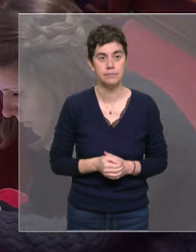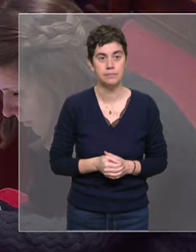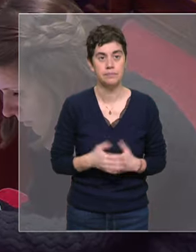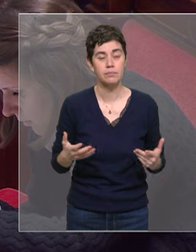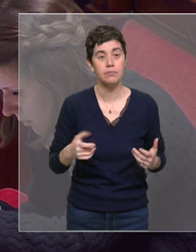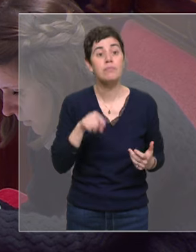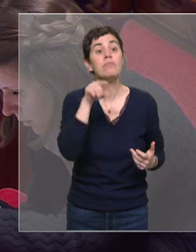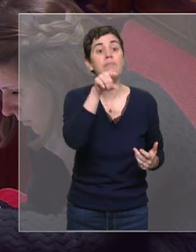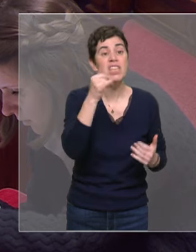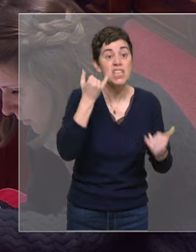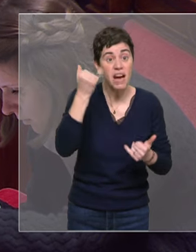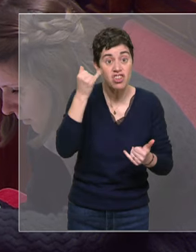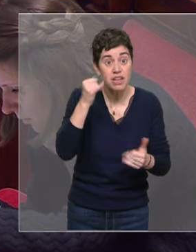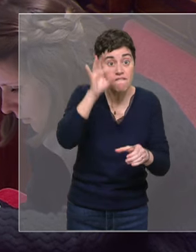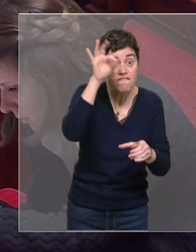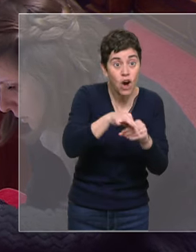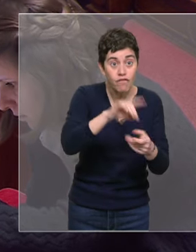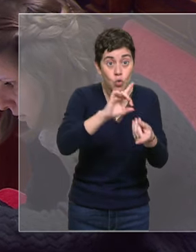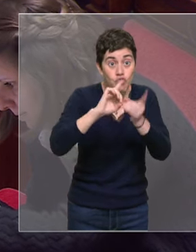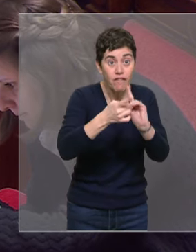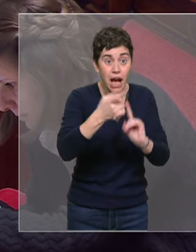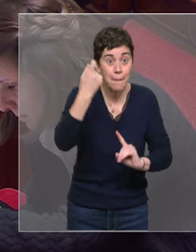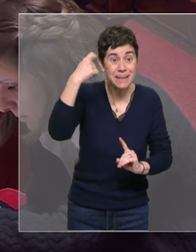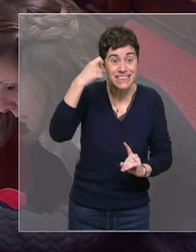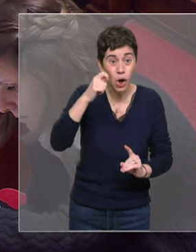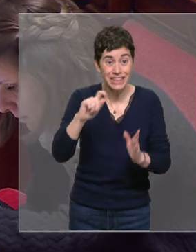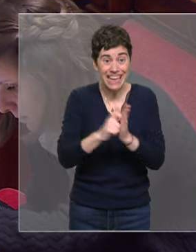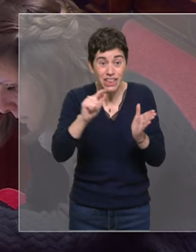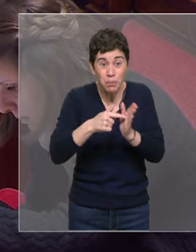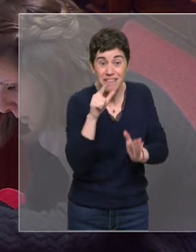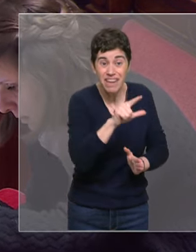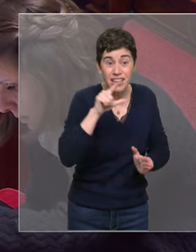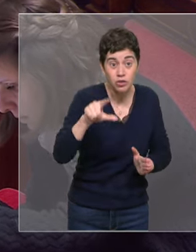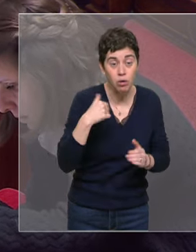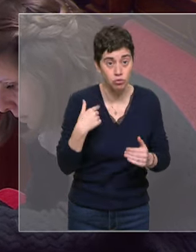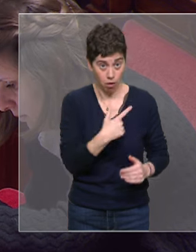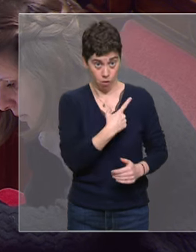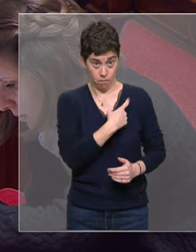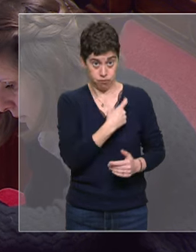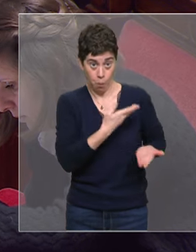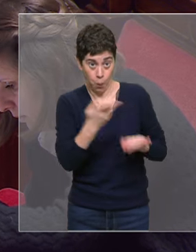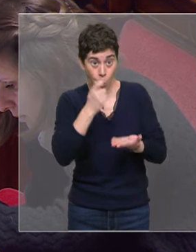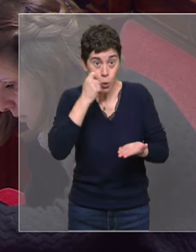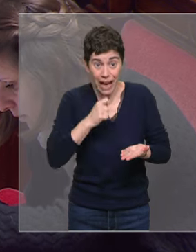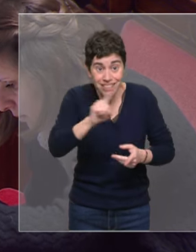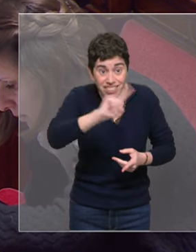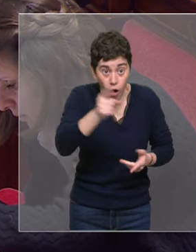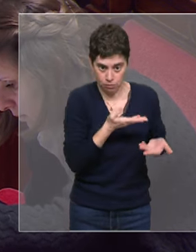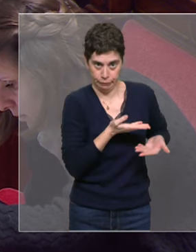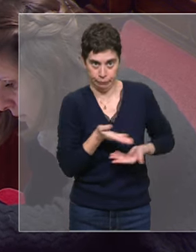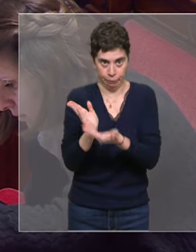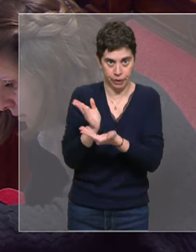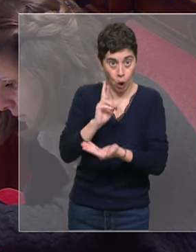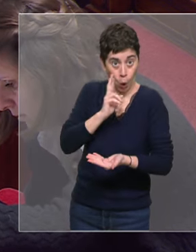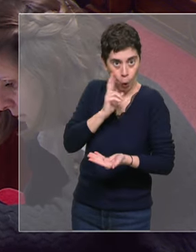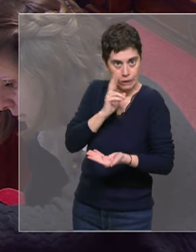Si vous aviez été élu, si vous aviez été élu en 2022, Madame Le Pen, on ne serait pas en train de fournir des armes aux Ukrainiens pour se défendre, on serait en train de fournir des armes